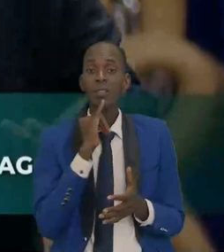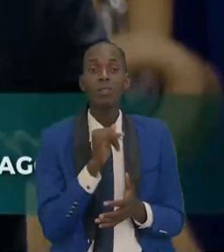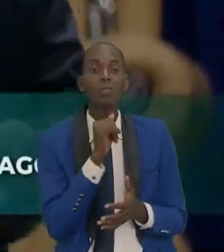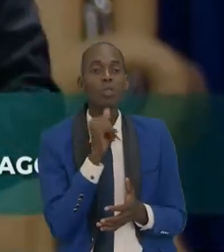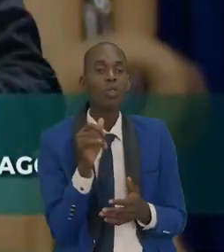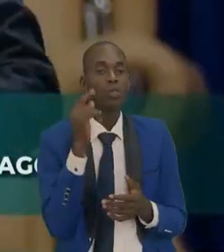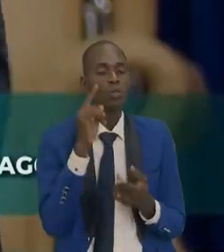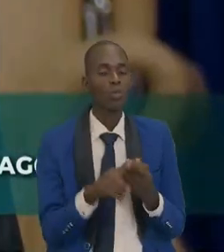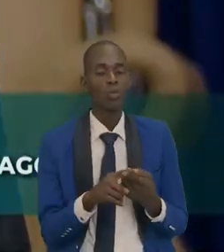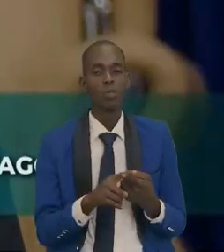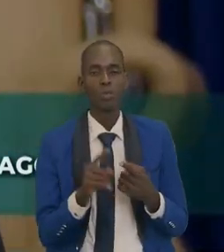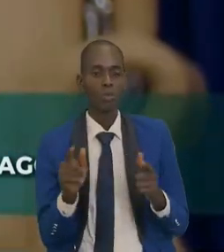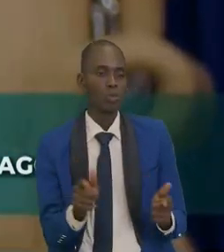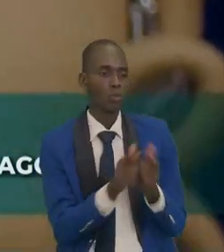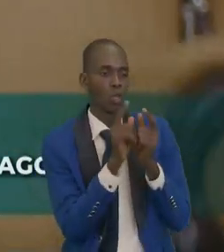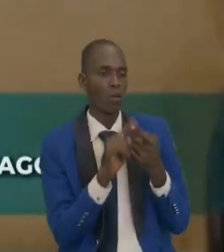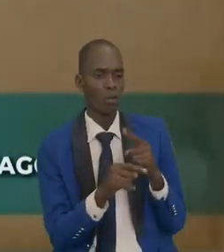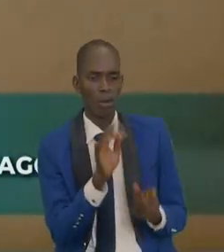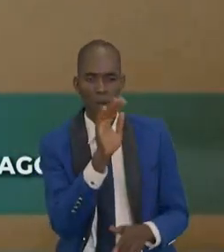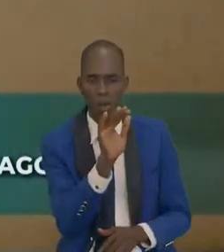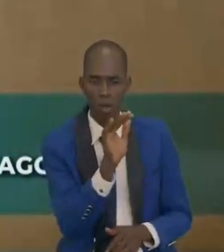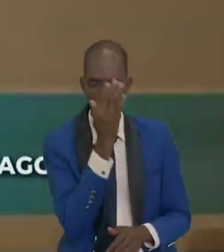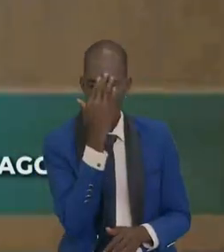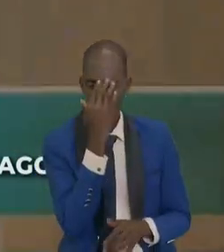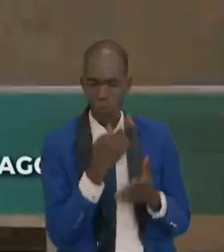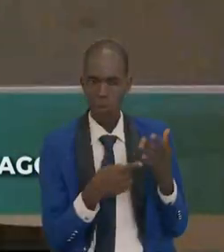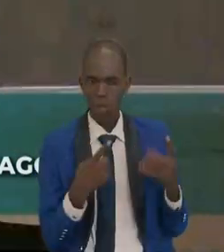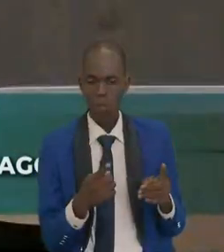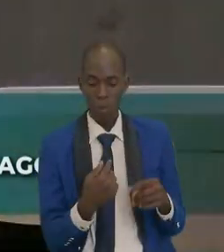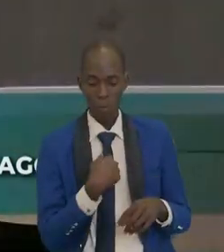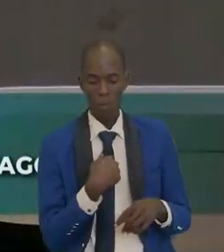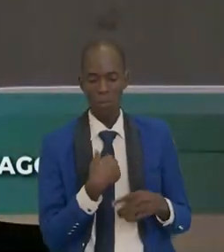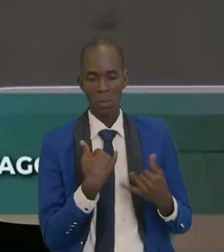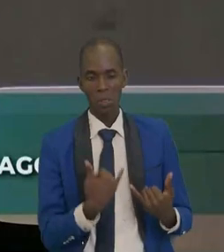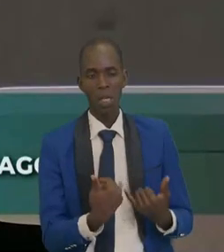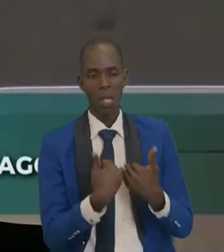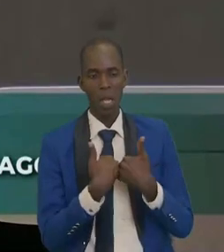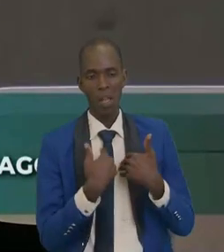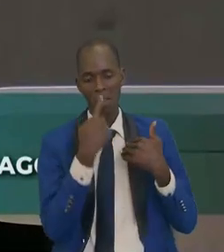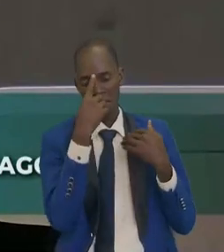Ce n'est pas que tu vas vers mes amis pour dire, vous savez quoi? J'ai la foi.